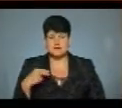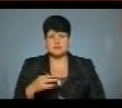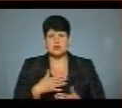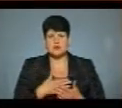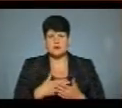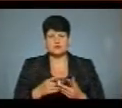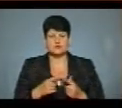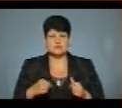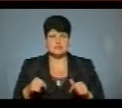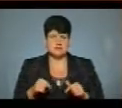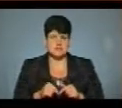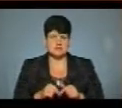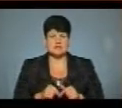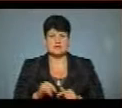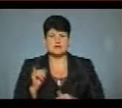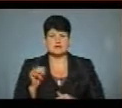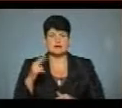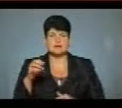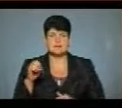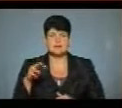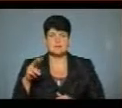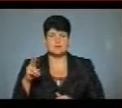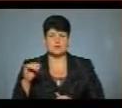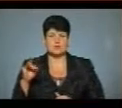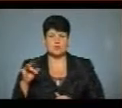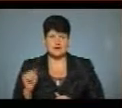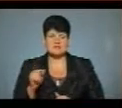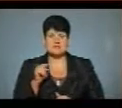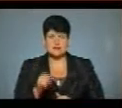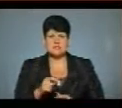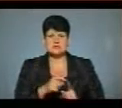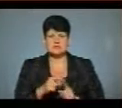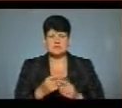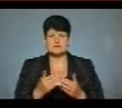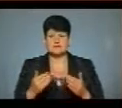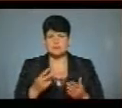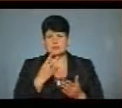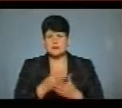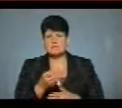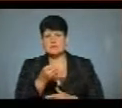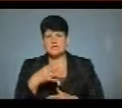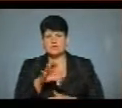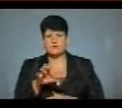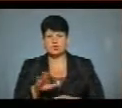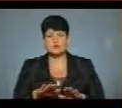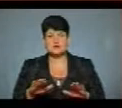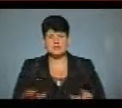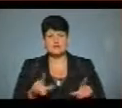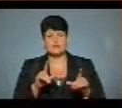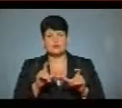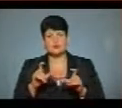жінки України» в Тернопільській області Ірина Демкура. За її словами, на виставці представили 15 фото дітей,